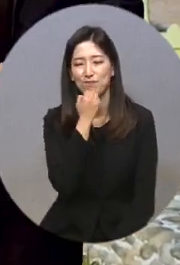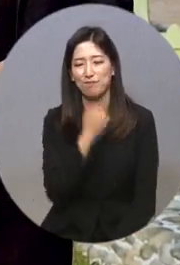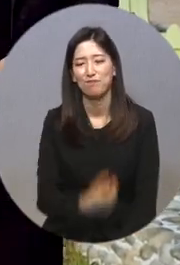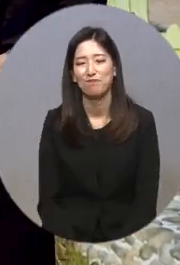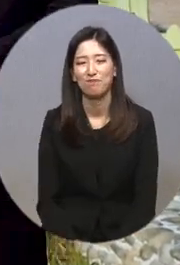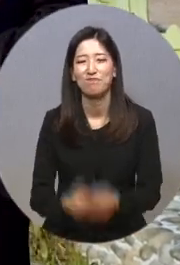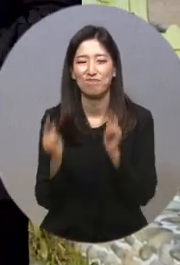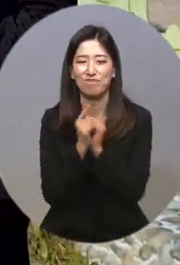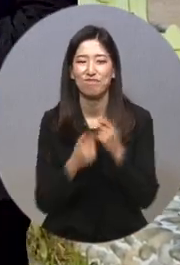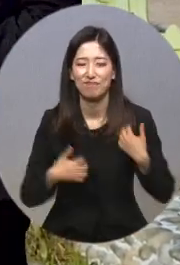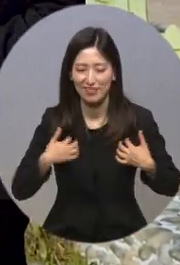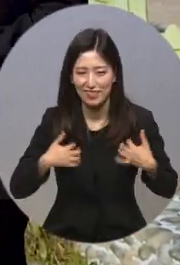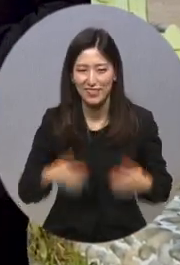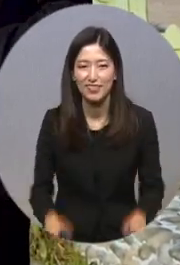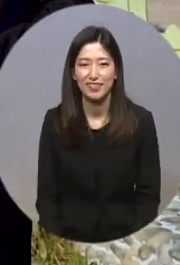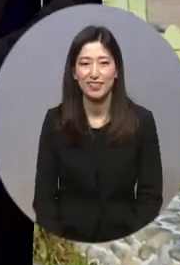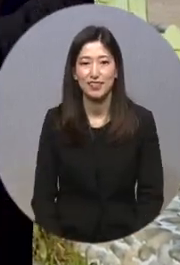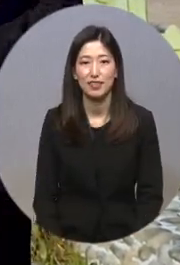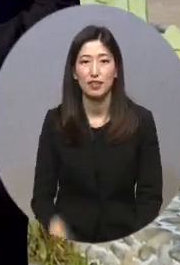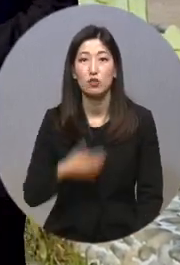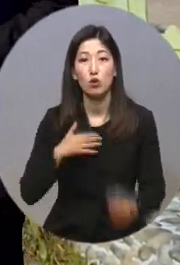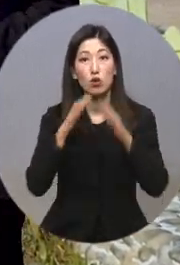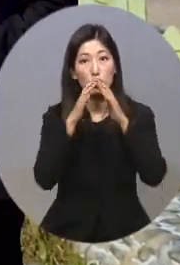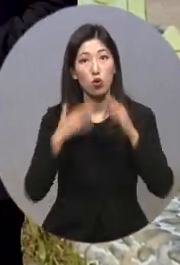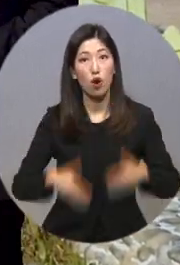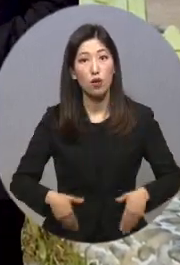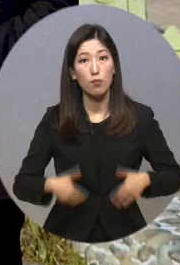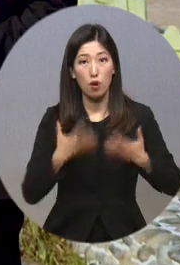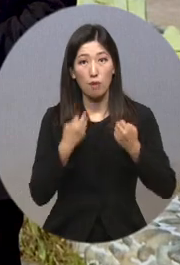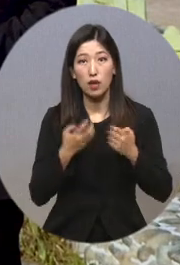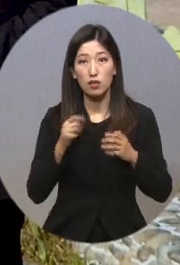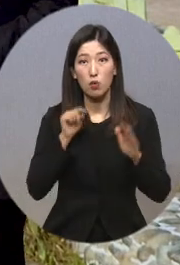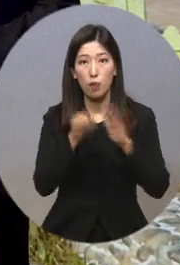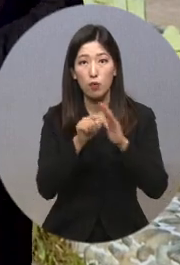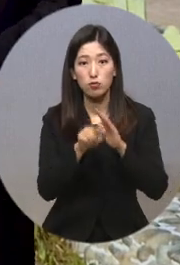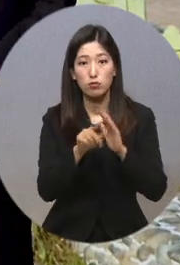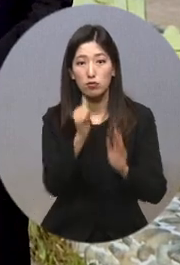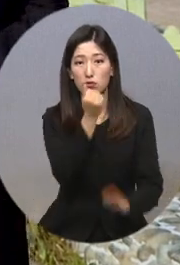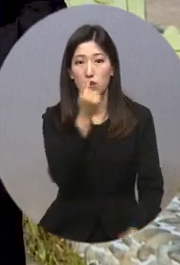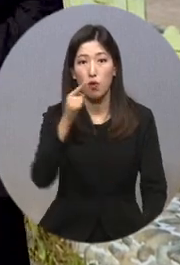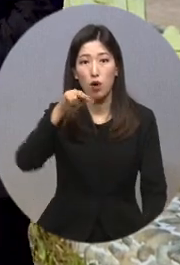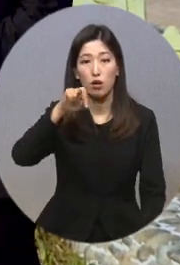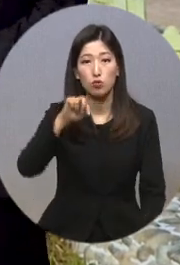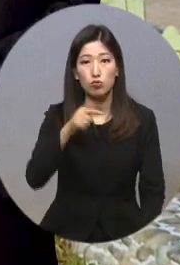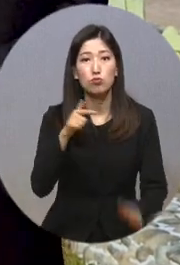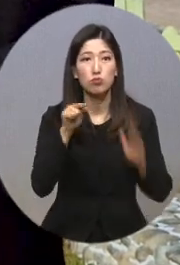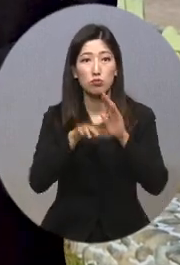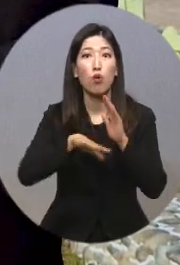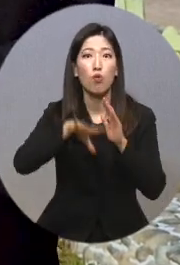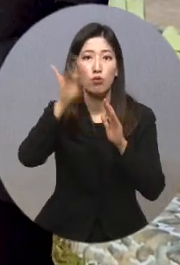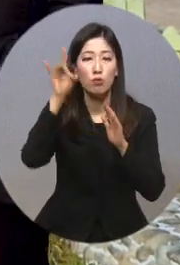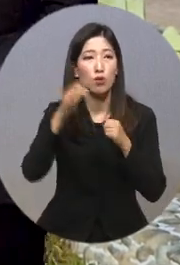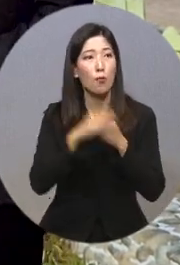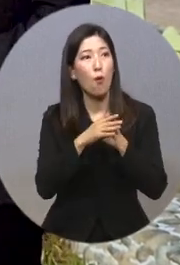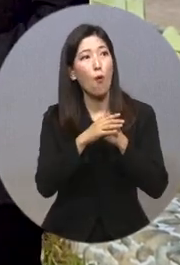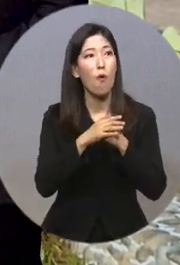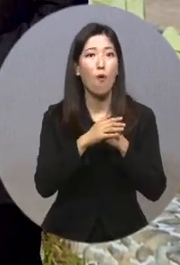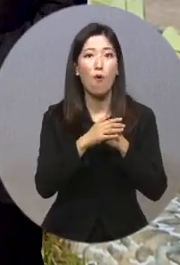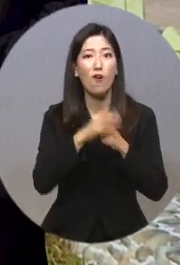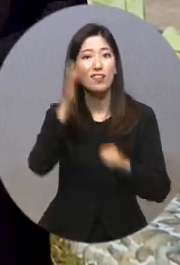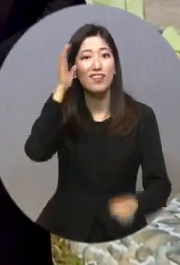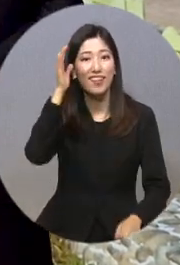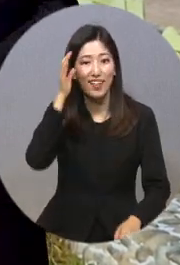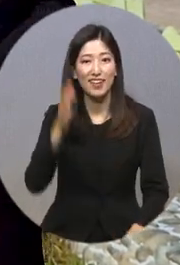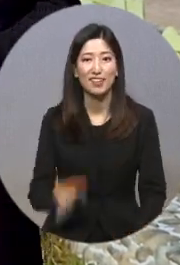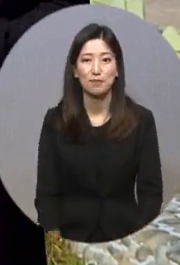하여튼 반갑습니다. 네. 저는 전라도는 참 많이 왔었는데 이 화순은 처음이에요. 아 그러세요? 저는 설레는 게 맞습니다. 많이 보고 많이